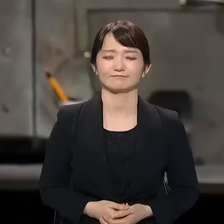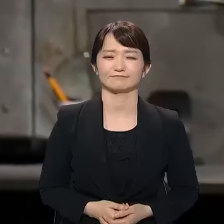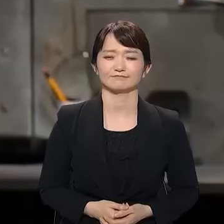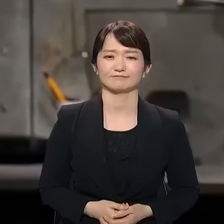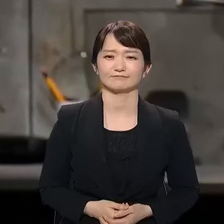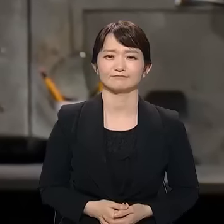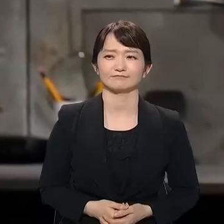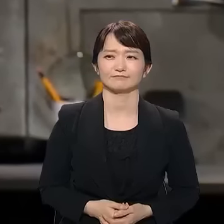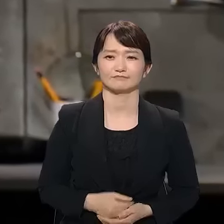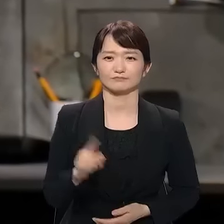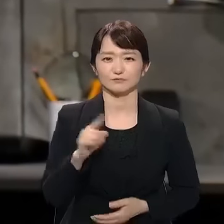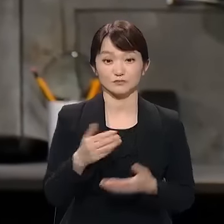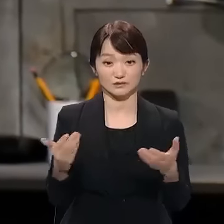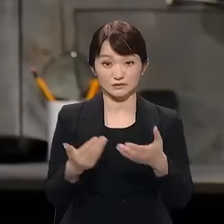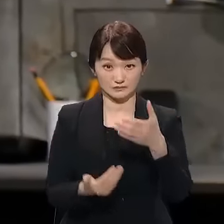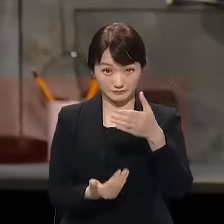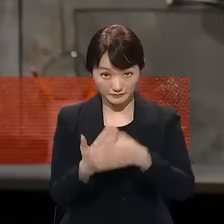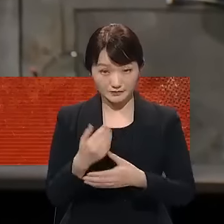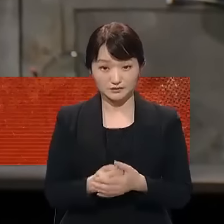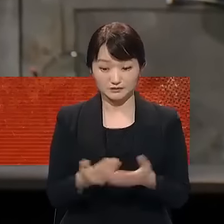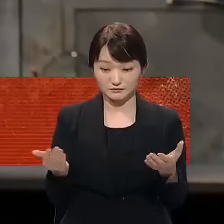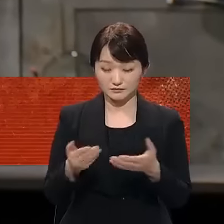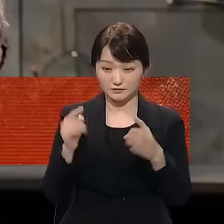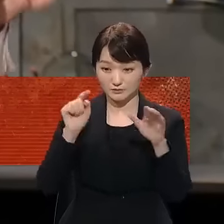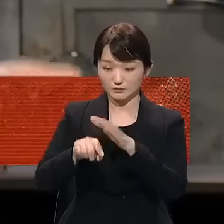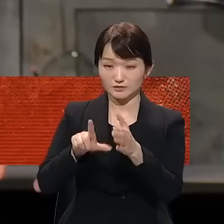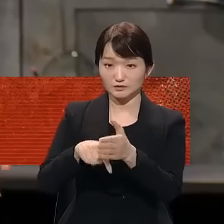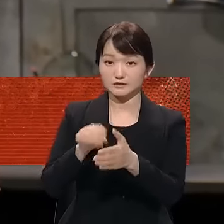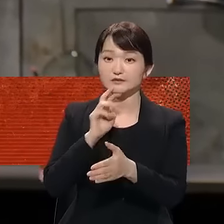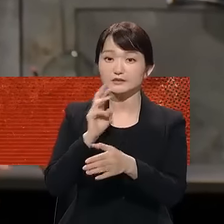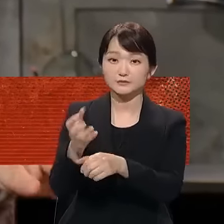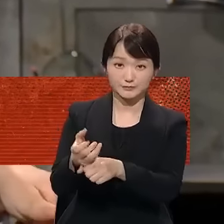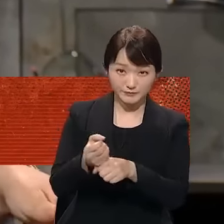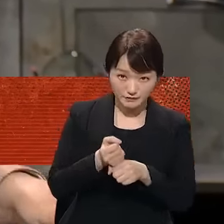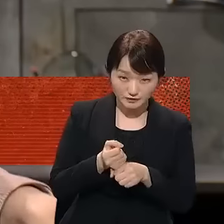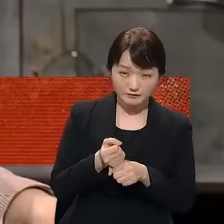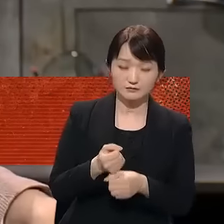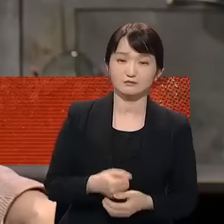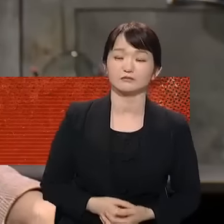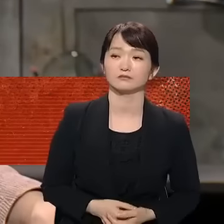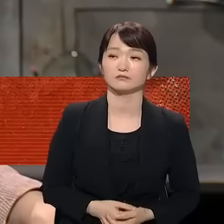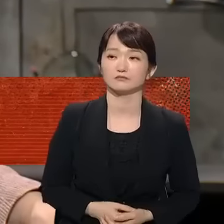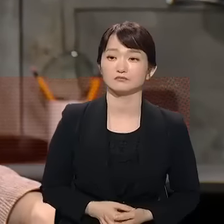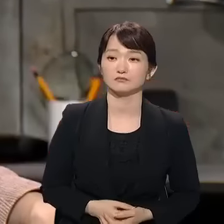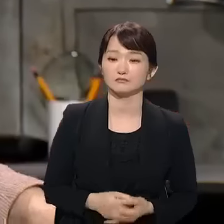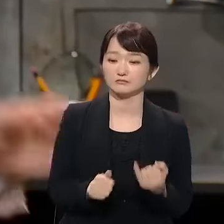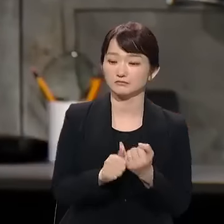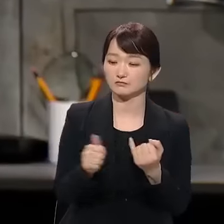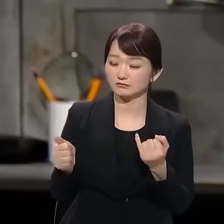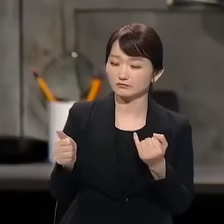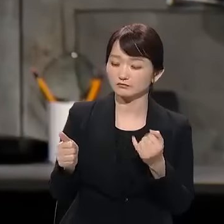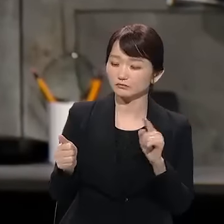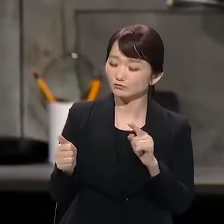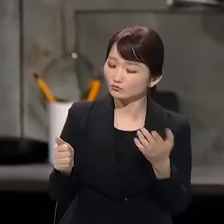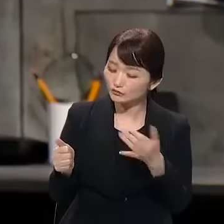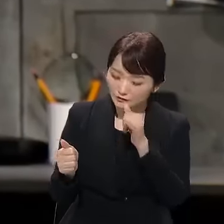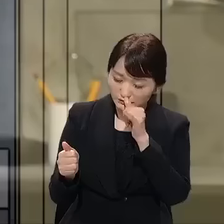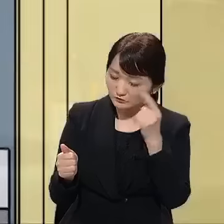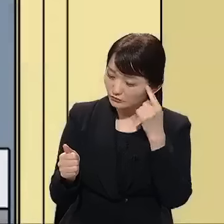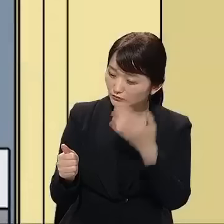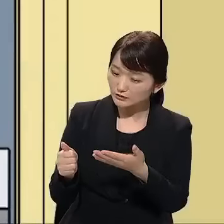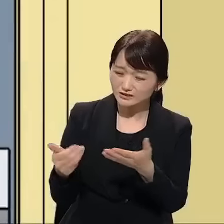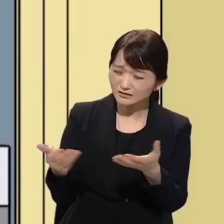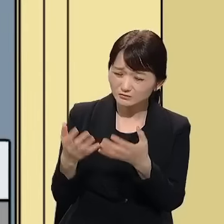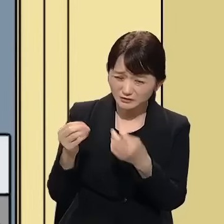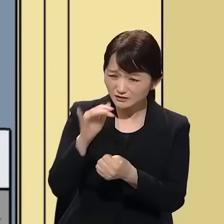있어서 일이 좀 터집니다 출근 시간이 30분 정도 당겨졌어요 그래서 왜 당겨졌다 싶었는데 뭐 일이 좀 많아졌다 뭐 이렇게